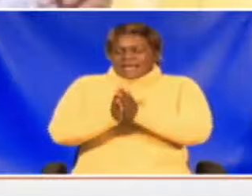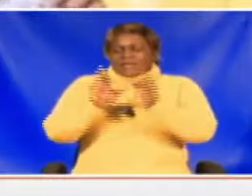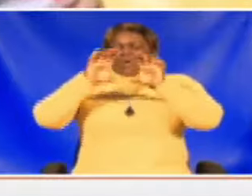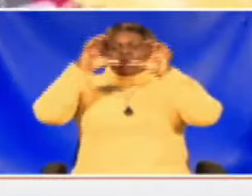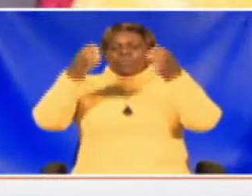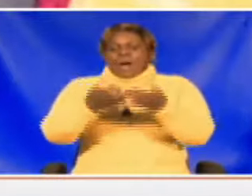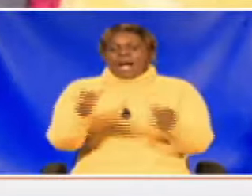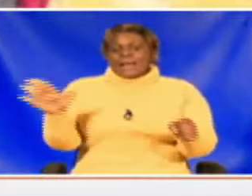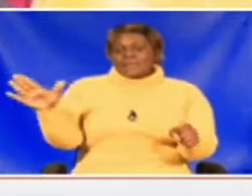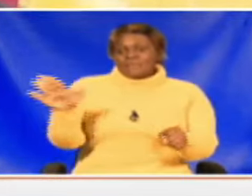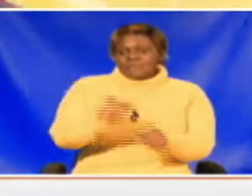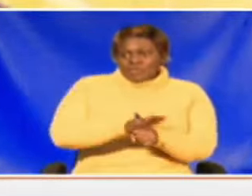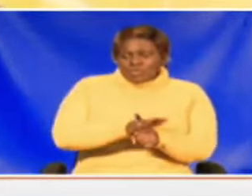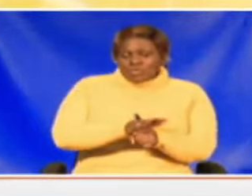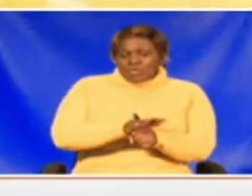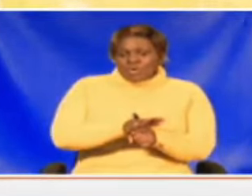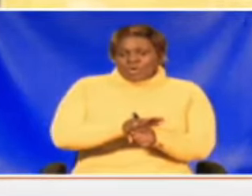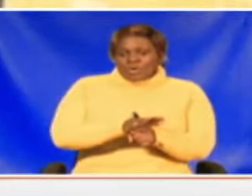mzima.